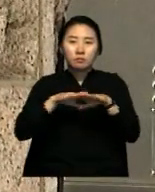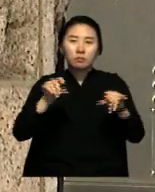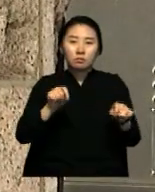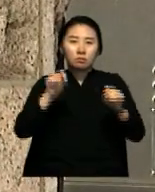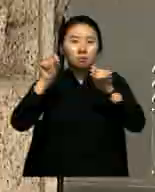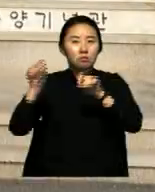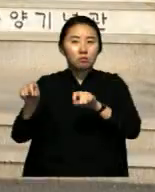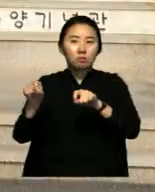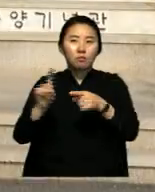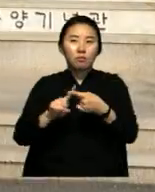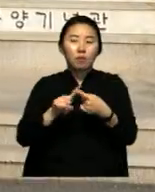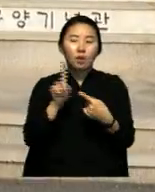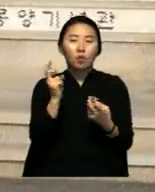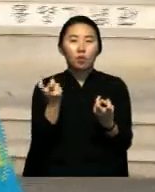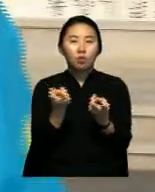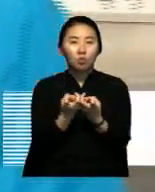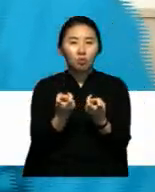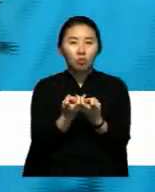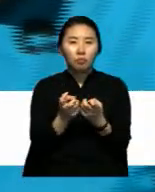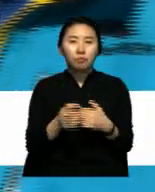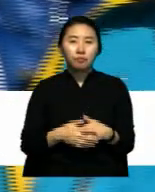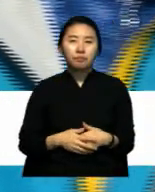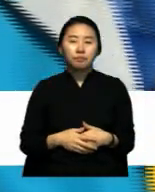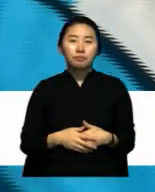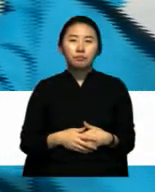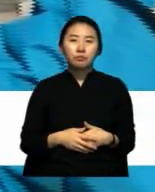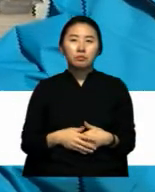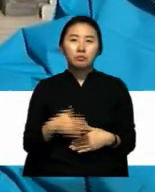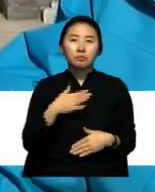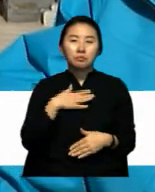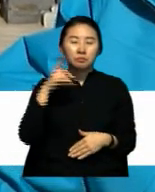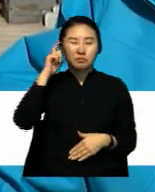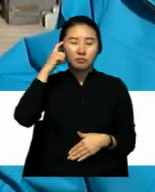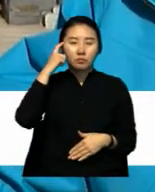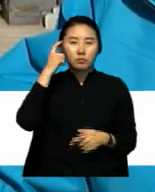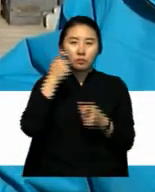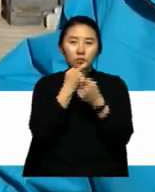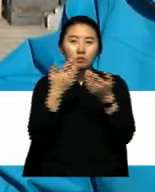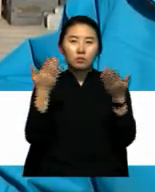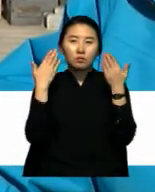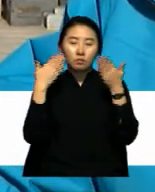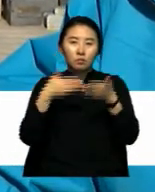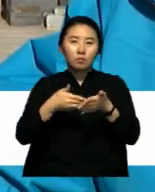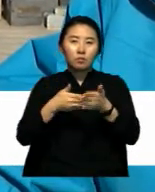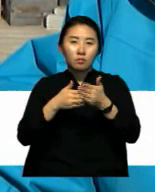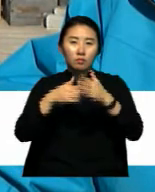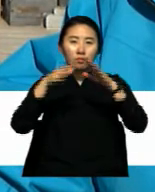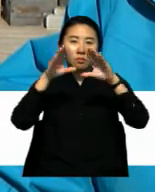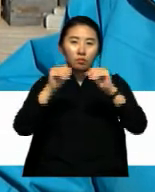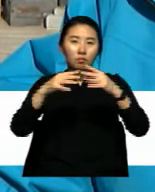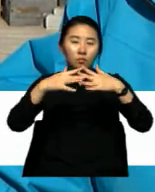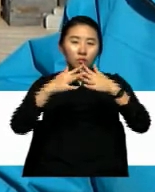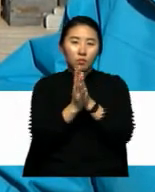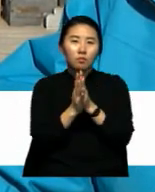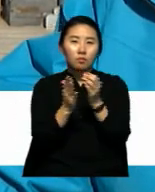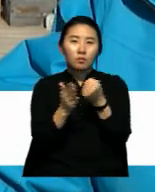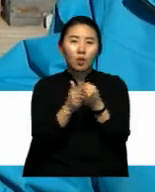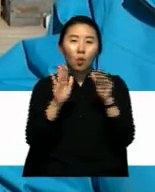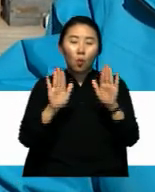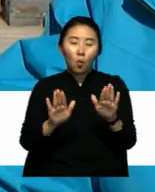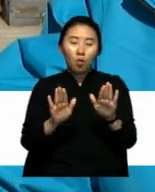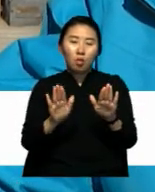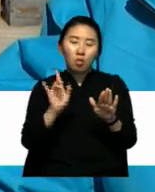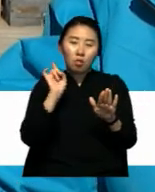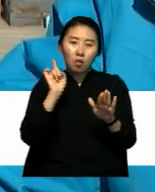있는 상황인데요. 이에 대해서는 어떻게 생각하시나요? 아, 제가 생각하기에는 상명대학교가 철회 입장을 분명히 밝혔기 때문에 네. 아마 오늘